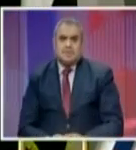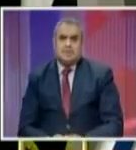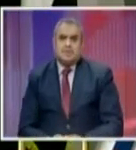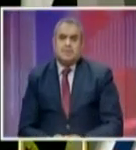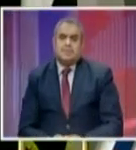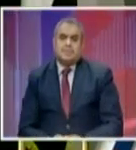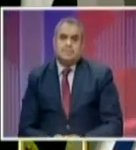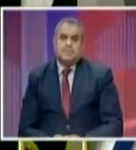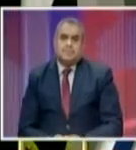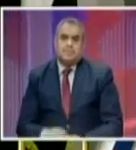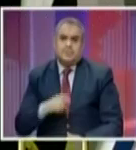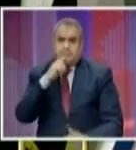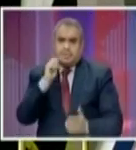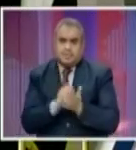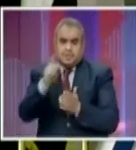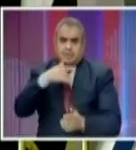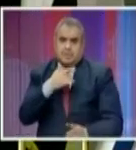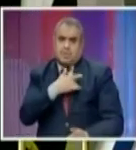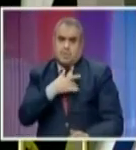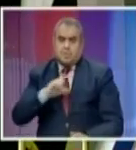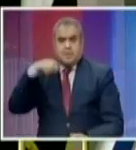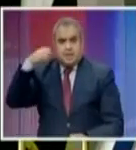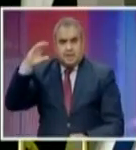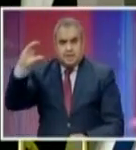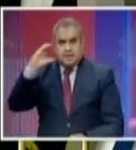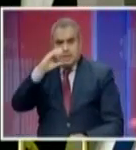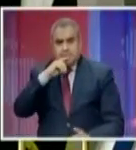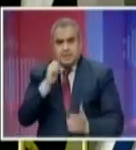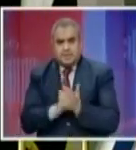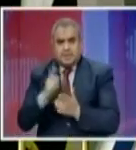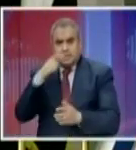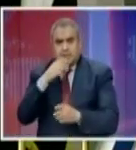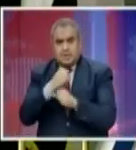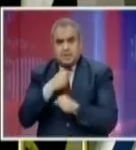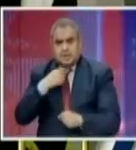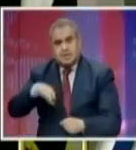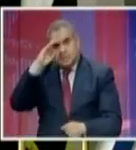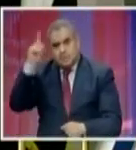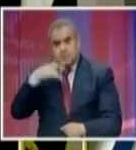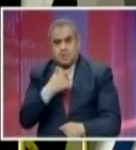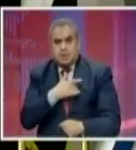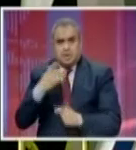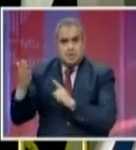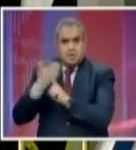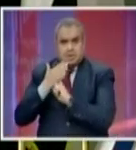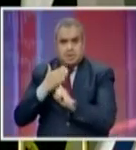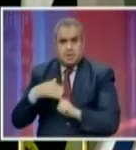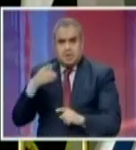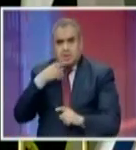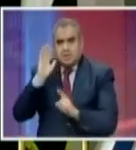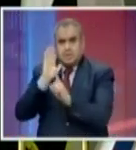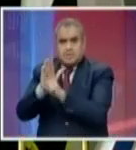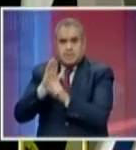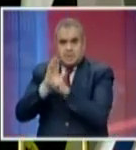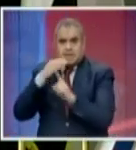عشان بحبك أوي يا سيد الريس، عشان حضرتك طيب وغلبان جدا، وكلنا في دارك يا